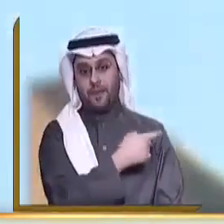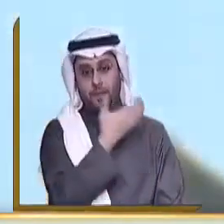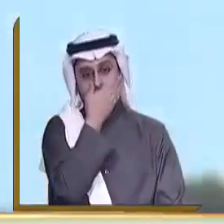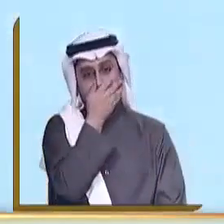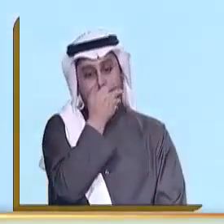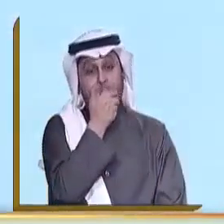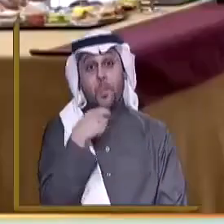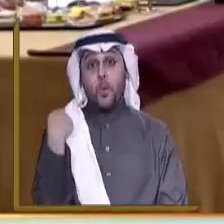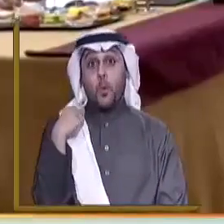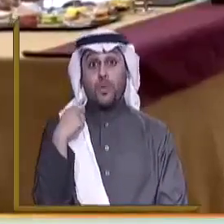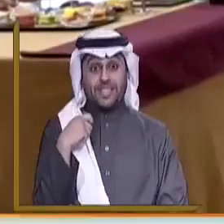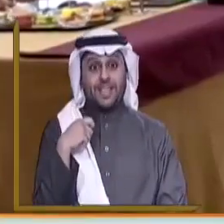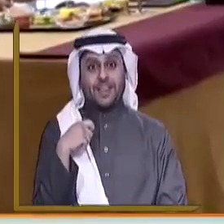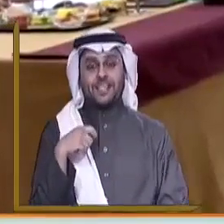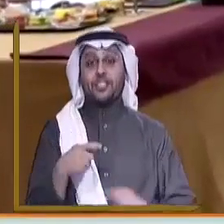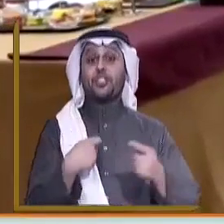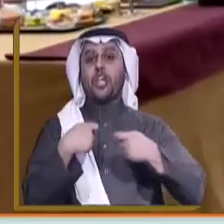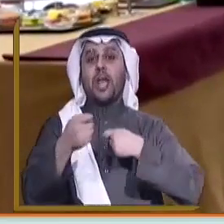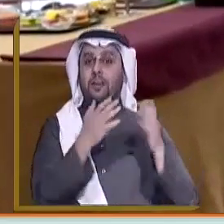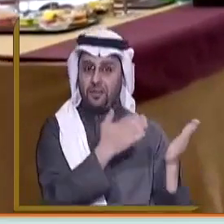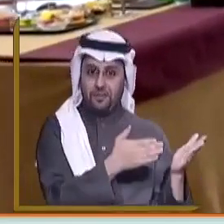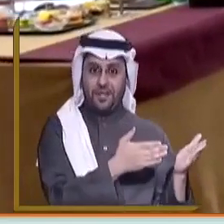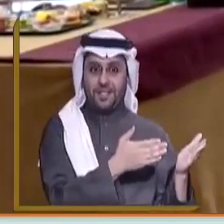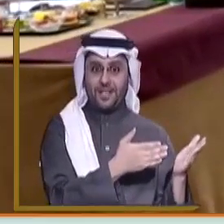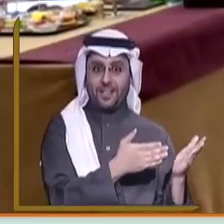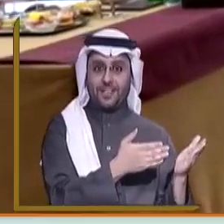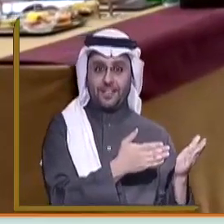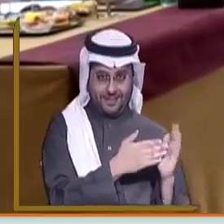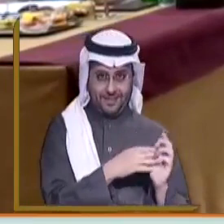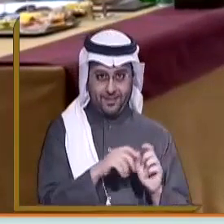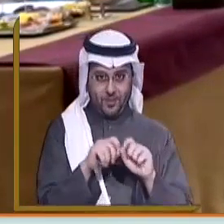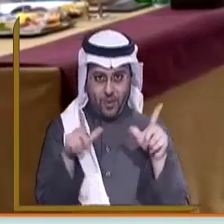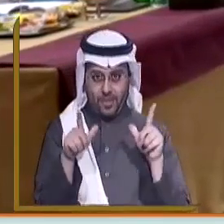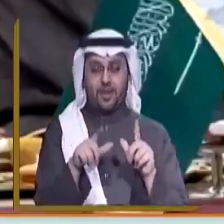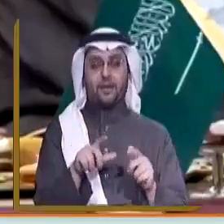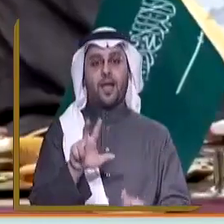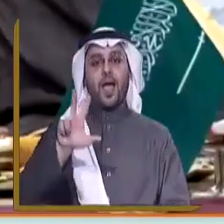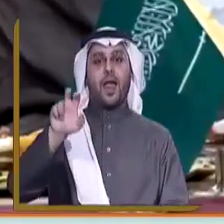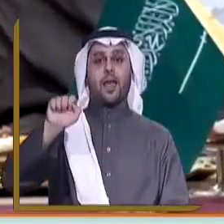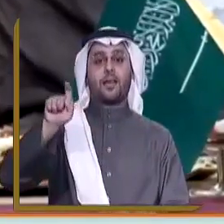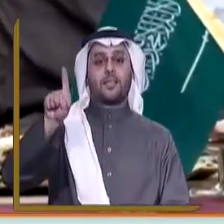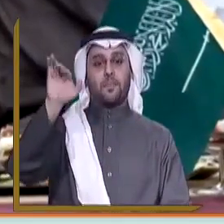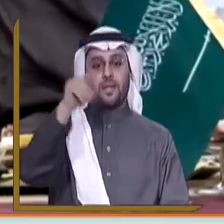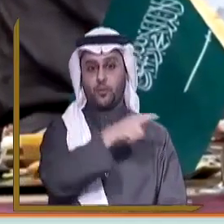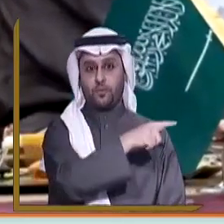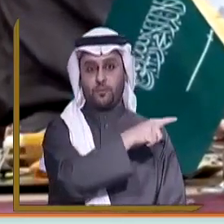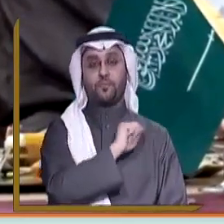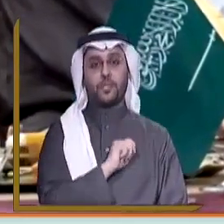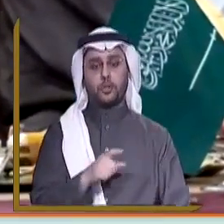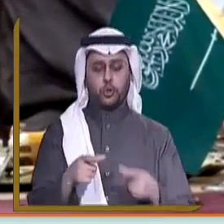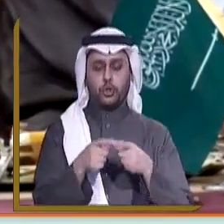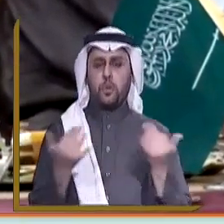بوزير التجاره رئيس مجلس اداره الهيئه العامه للتجاره الخارجيه ماجد القصبي واستعرض الاجتماع المواقف